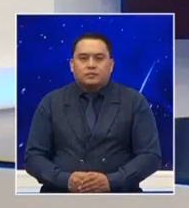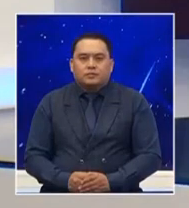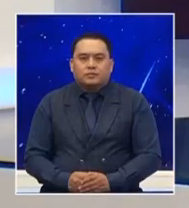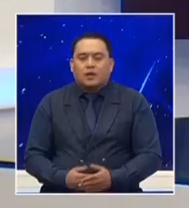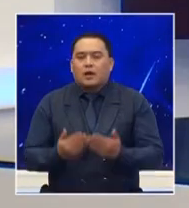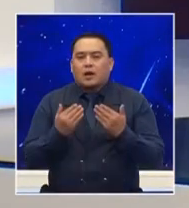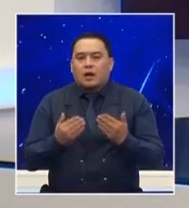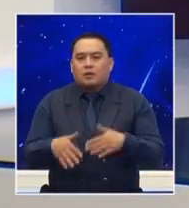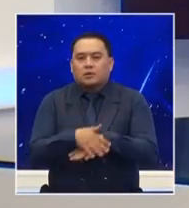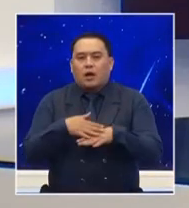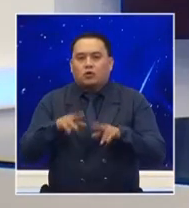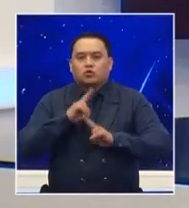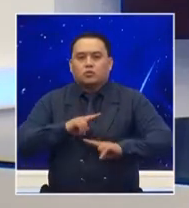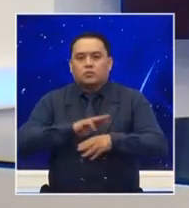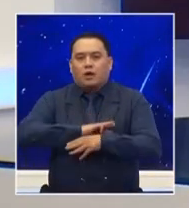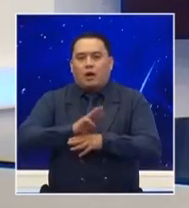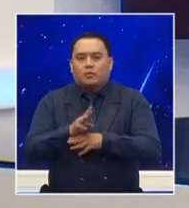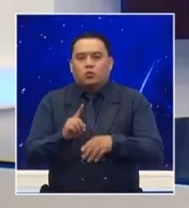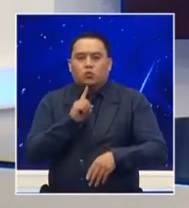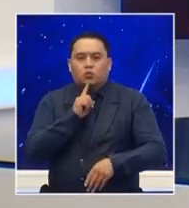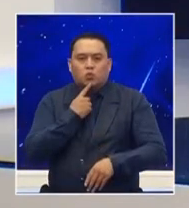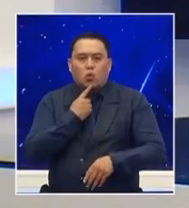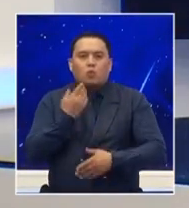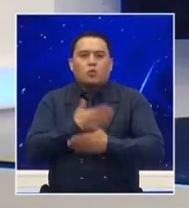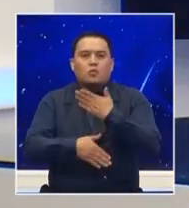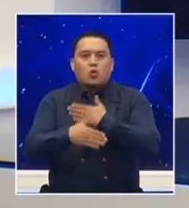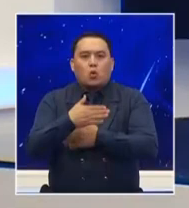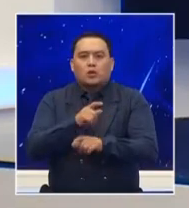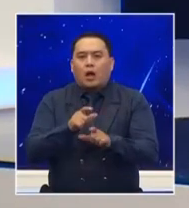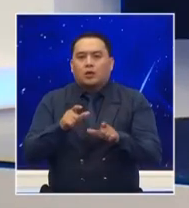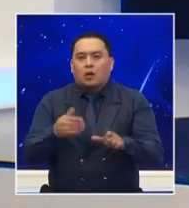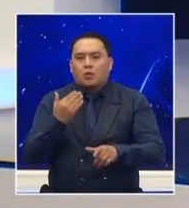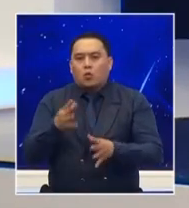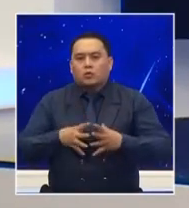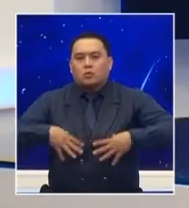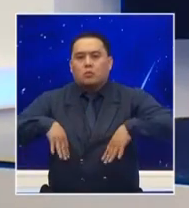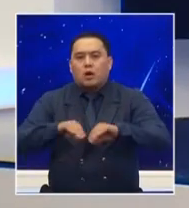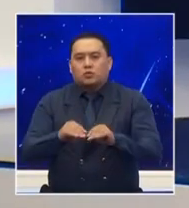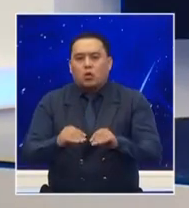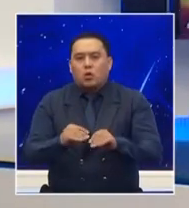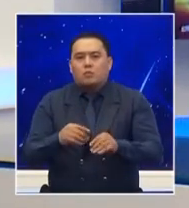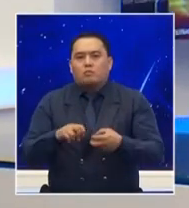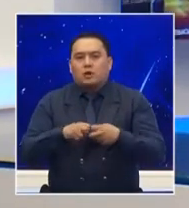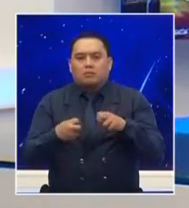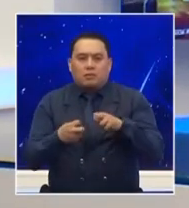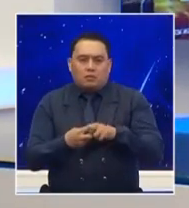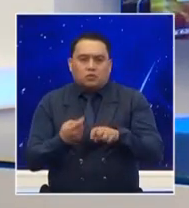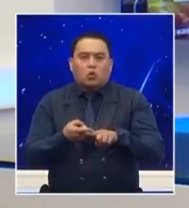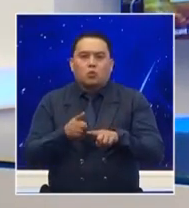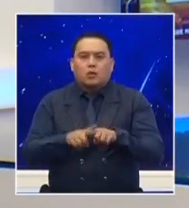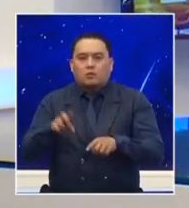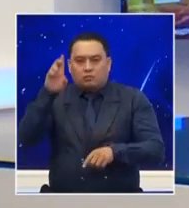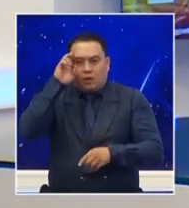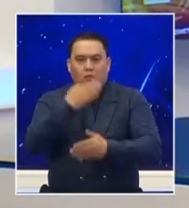Қазір халықты жұмыспен қамту қиындау. Әсіресе мүмкіндігі шектеулі жандар мен олардың отбасылары үшін бұл өзекті мәселе. Сондықтан